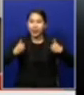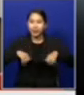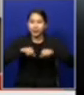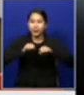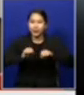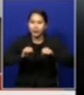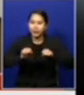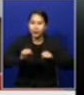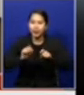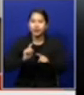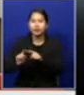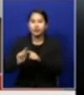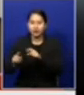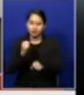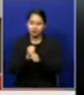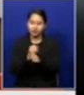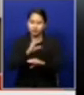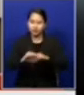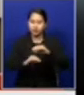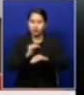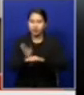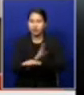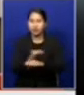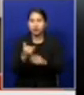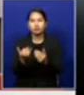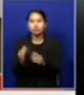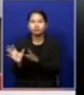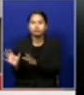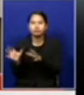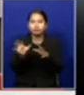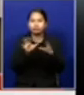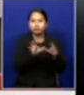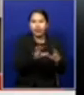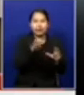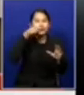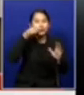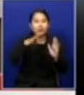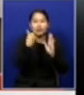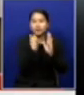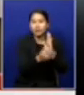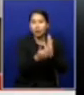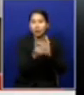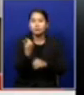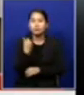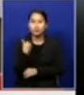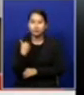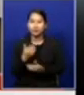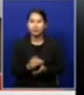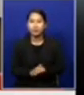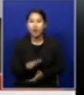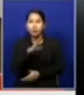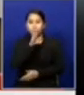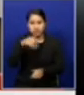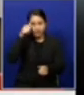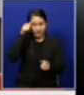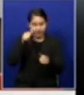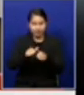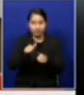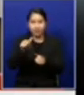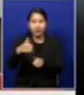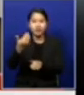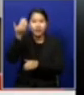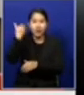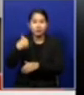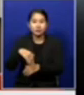รกิจก่อสร้างเป็นลูกจ้างเริ่มกลับบ้านครับถ้าท่านประธานจำได้วันช่วงนั้นเนี่ยสภ